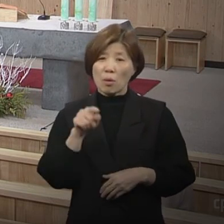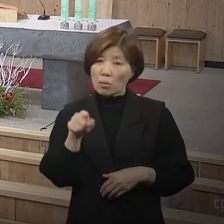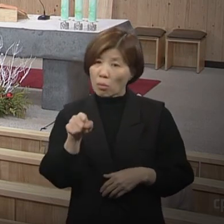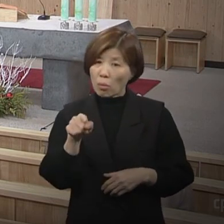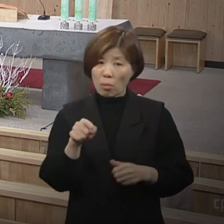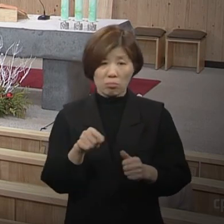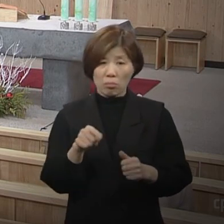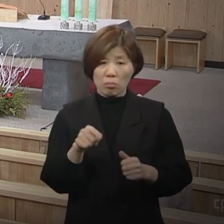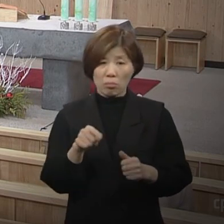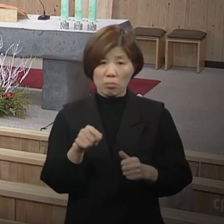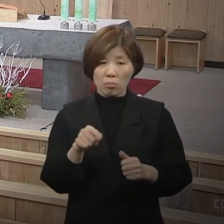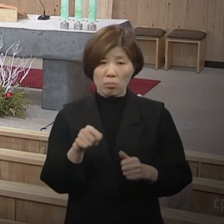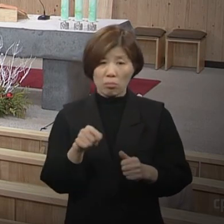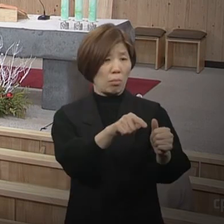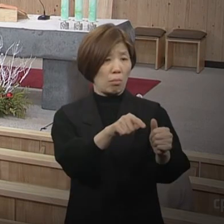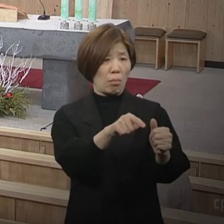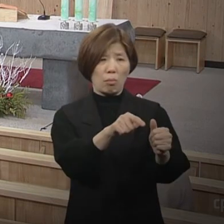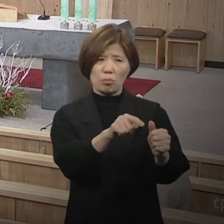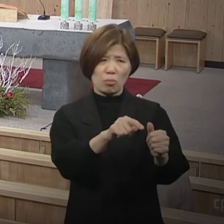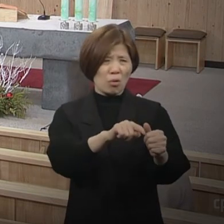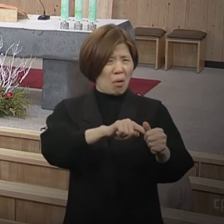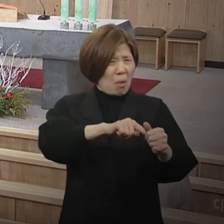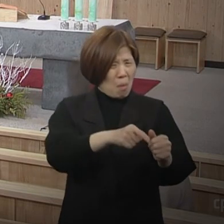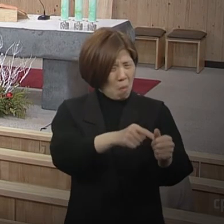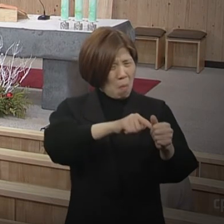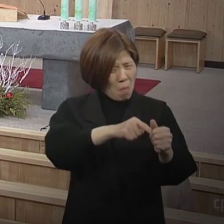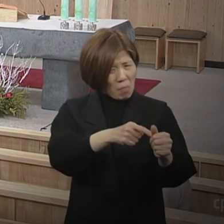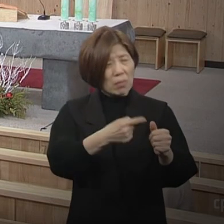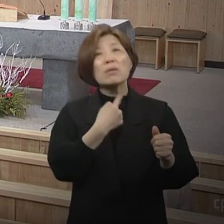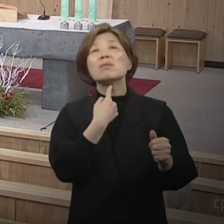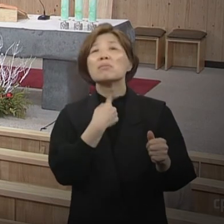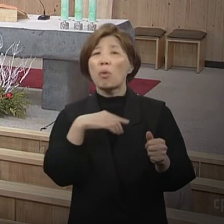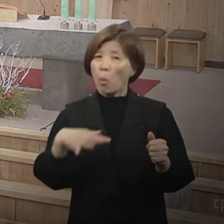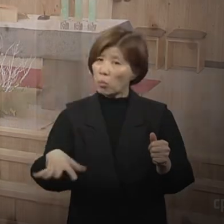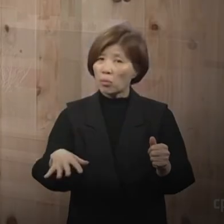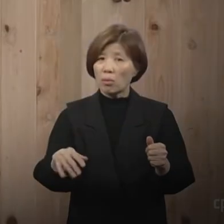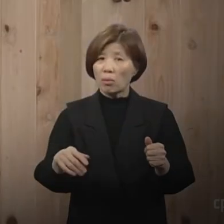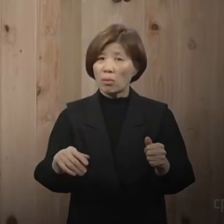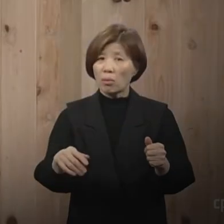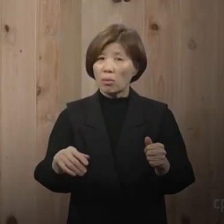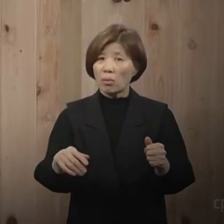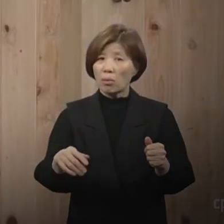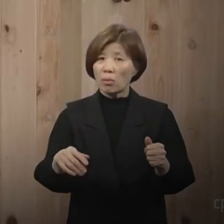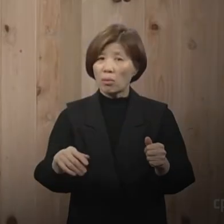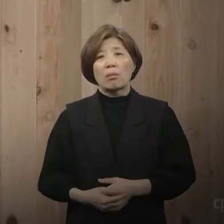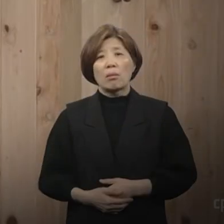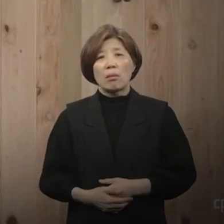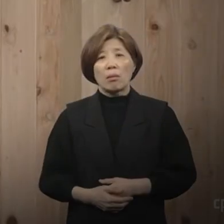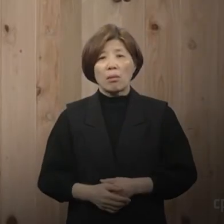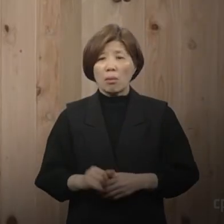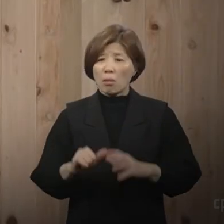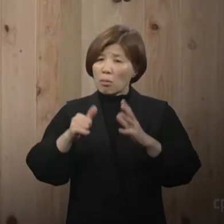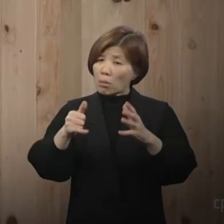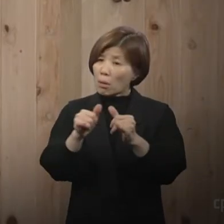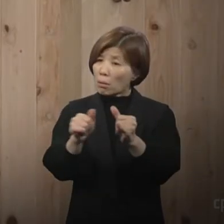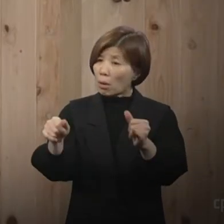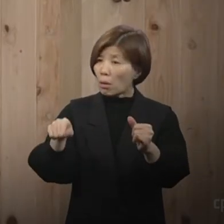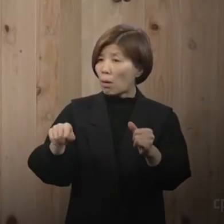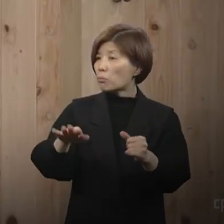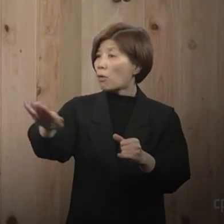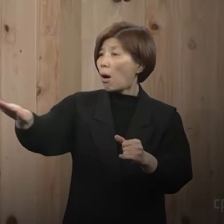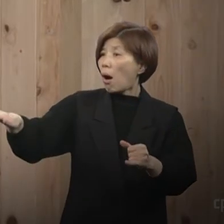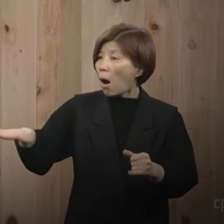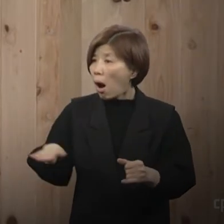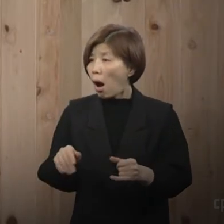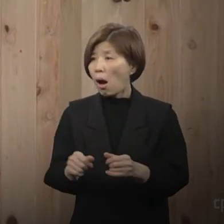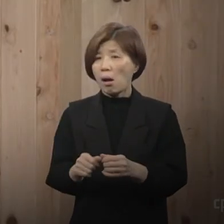하라고 강요하지도 않았고 그렇게 할 수 있도록 세뇌를 시킨 적도 없었는데, 세상 모든 사람들이 도대체